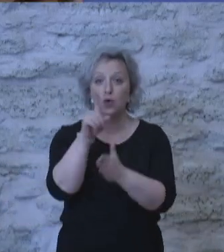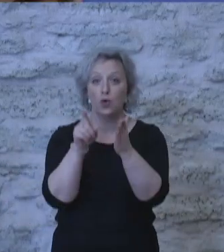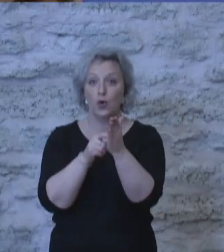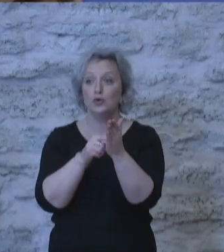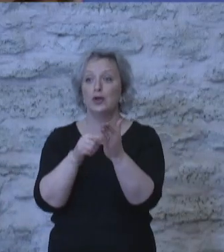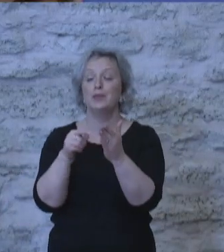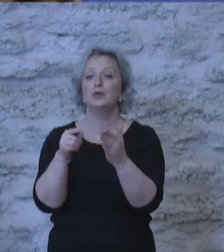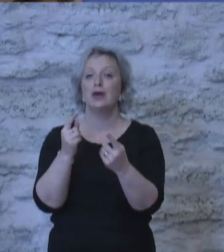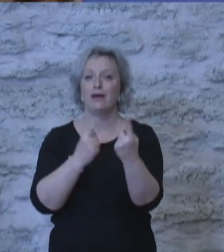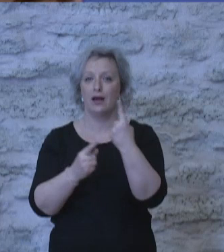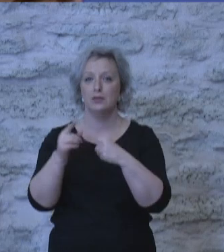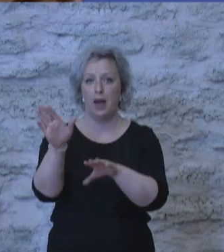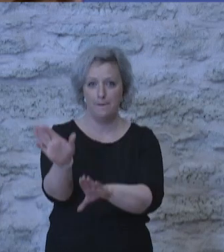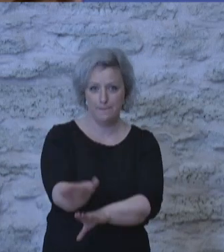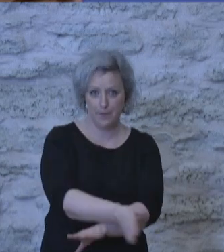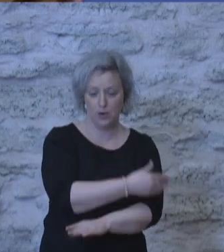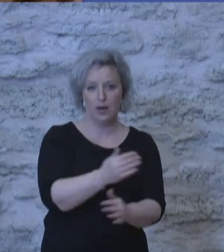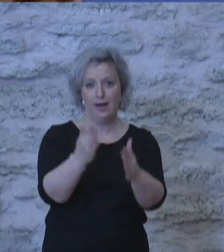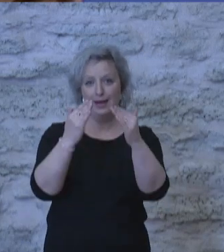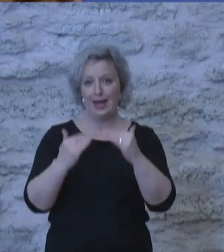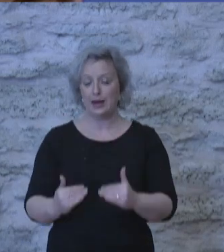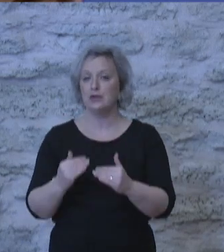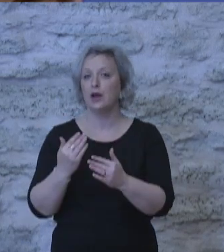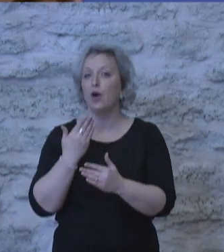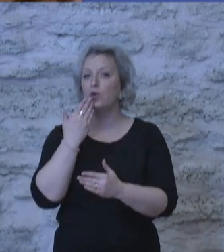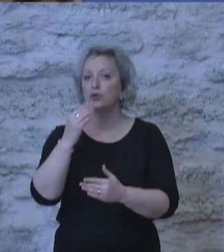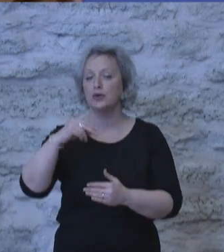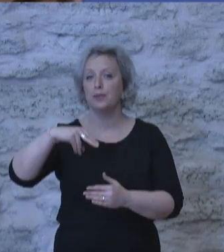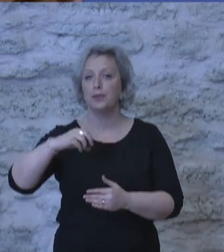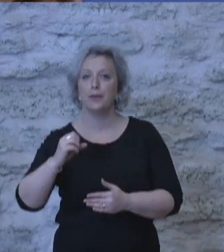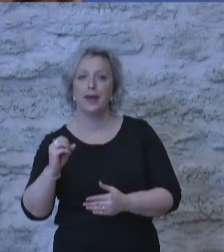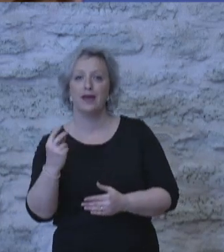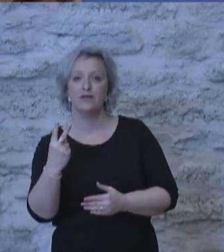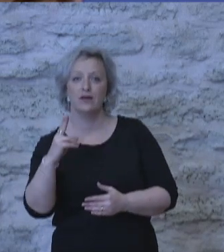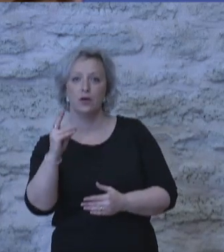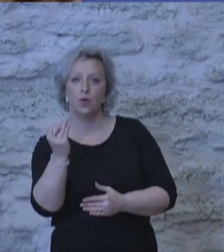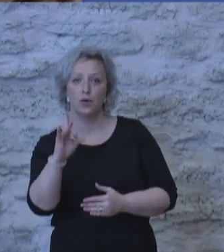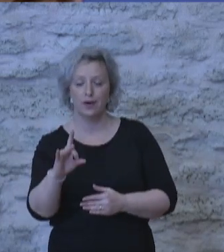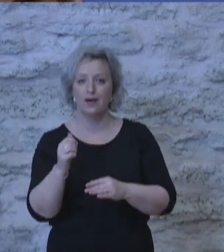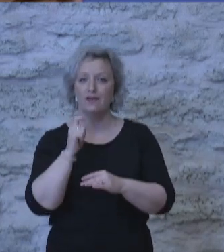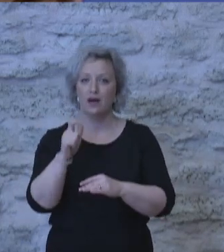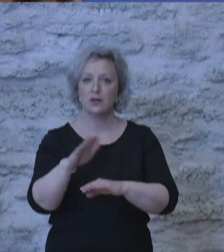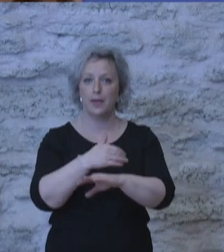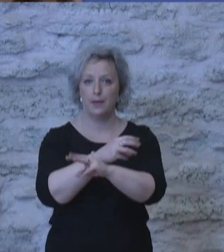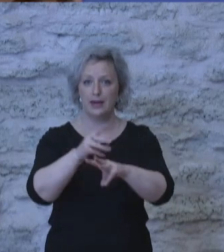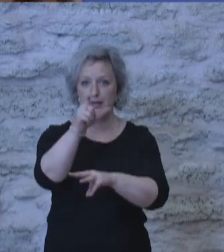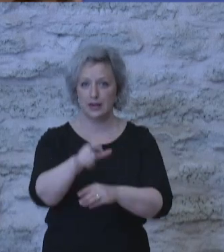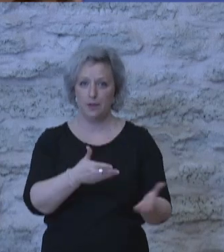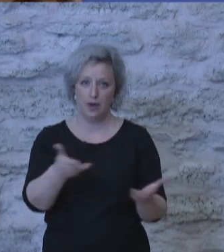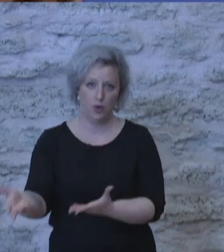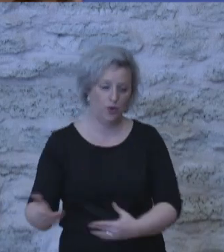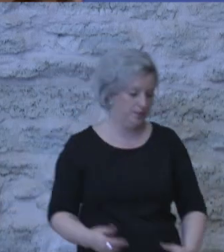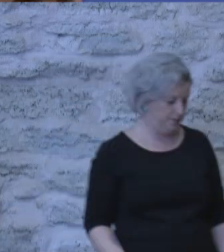küsimuse käsitlemise ja järgmisena küsib Hanna Pehkor ja vastab peaminister Jüri Ratas. Palun.